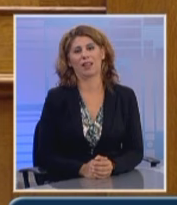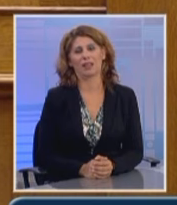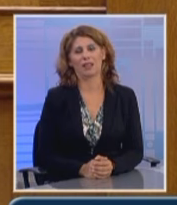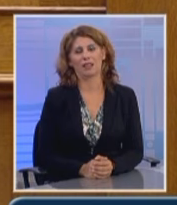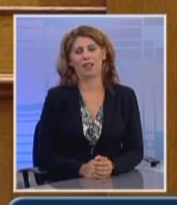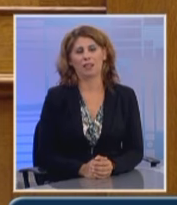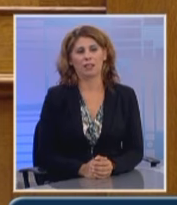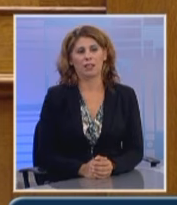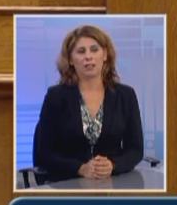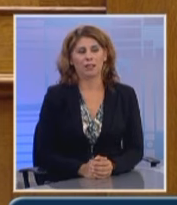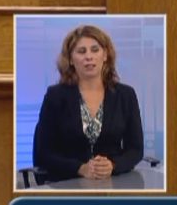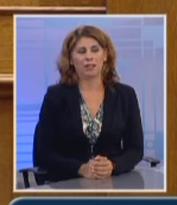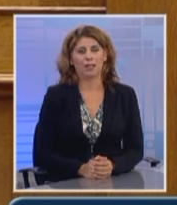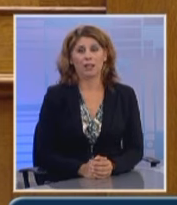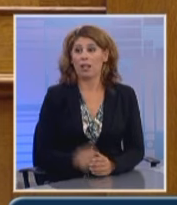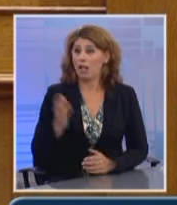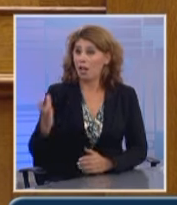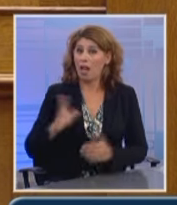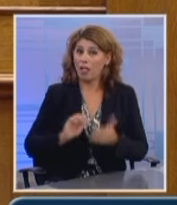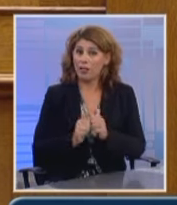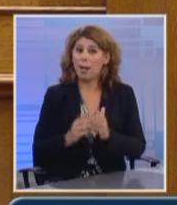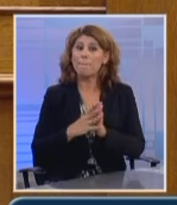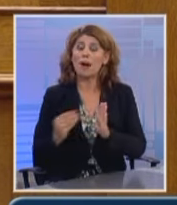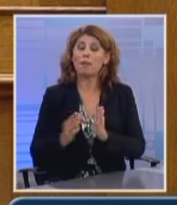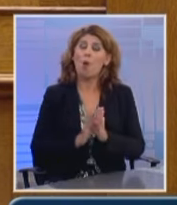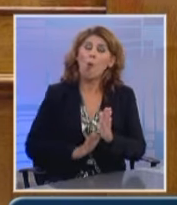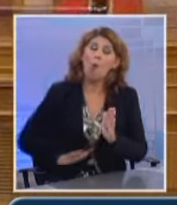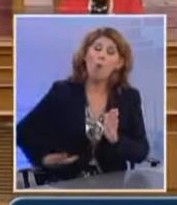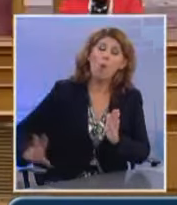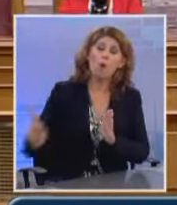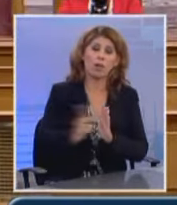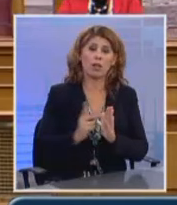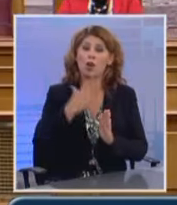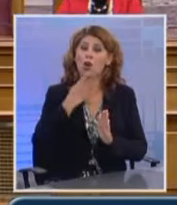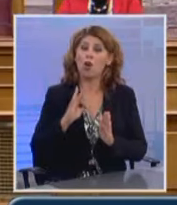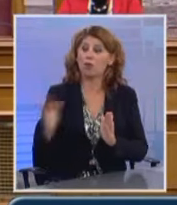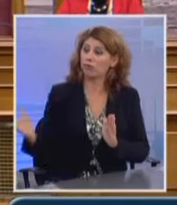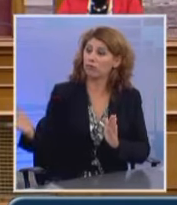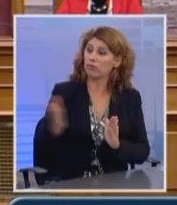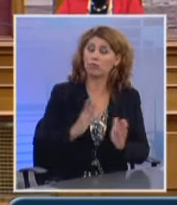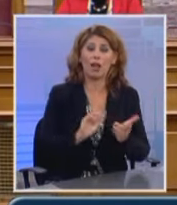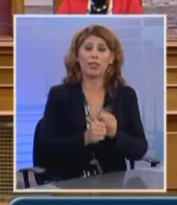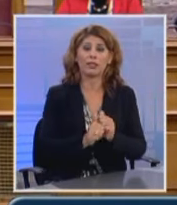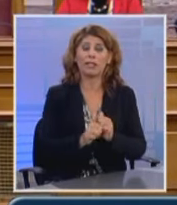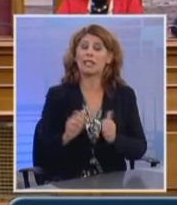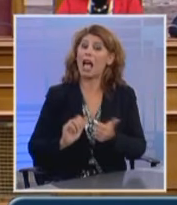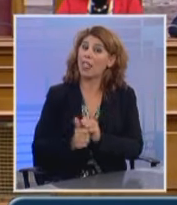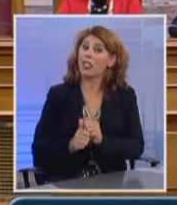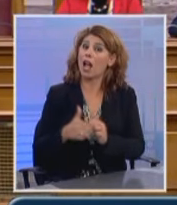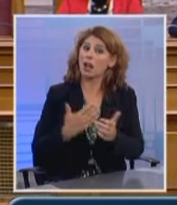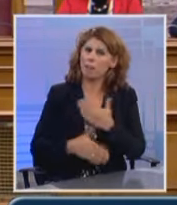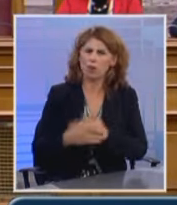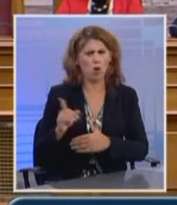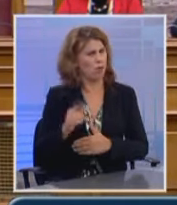Ένα παράδειγμα για όλη την κοινωνία μας, καθώς αυτοί οι αθλητές με αναπηρία και όχι